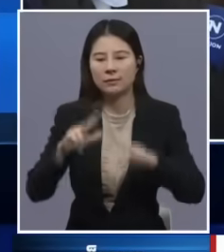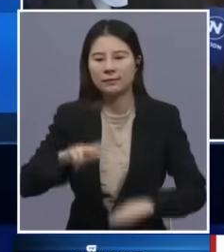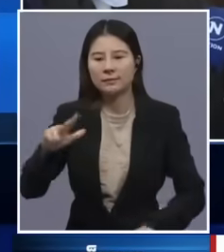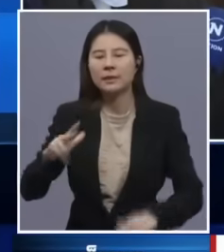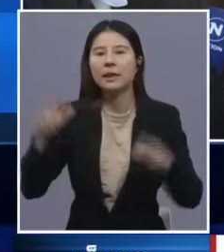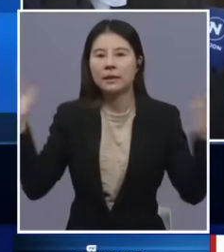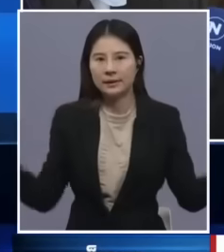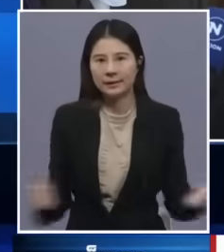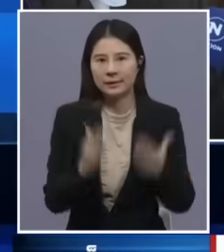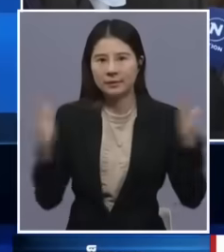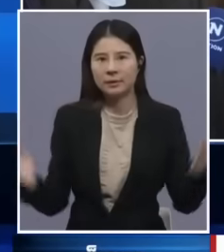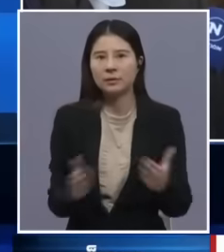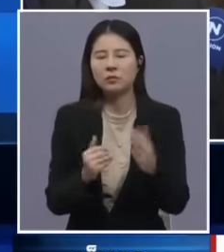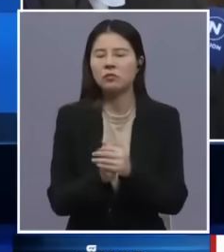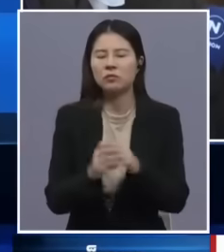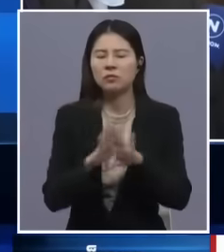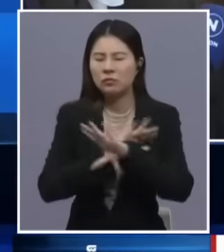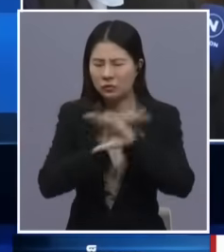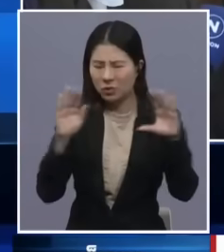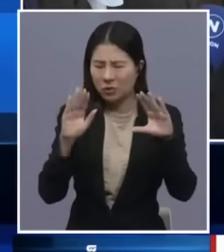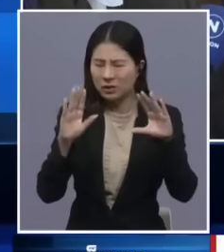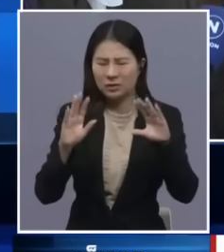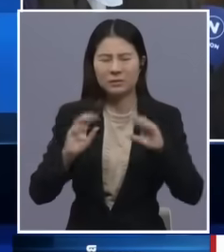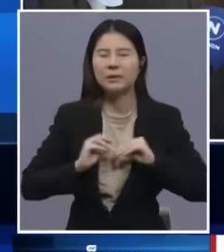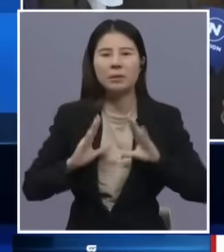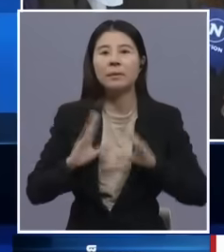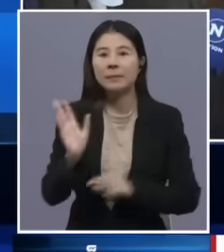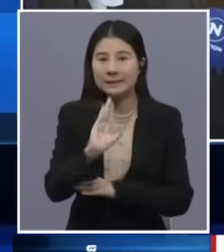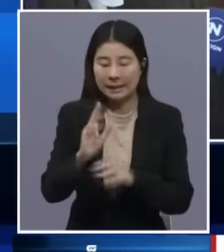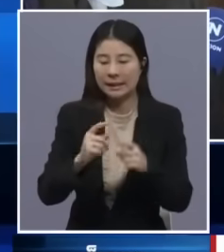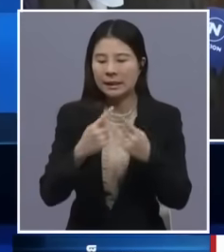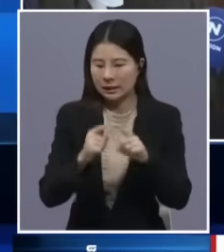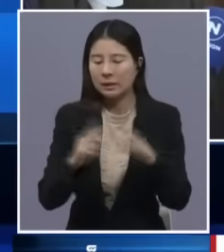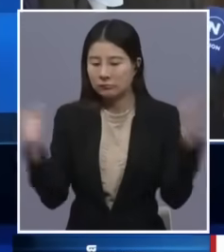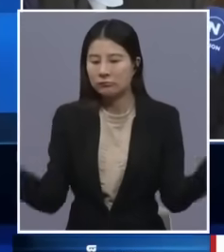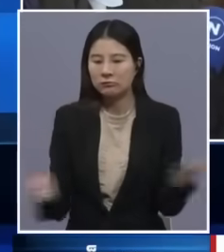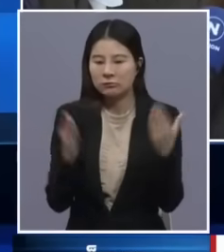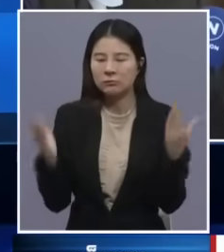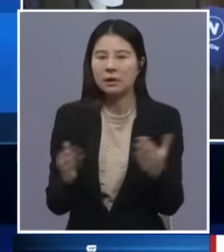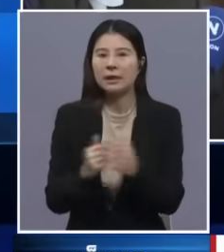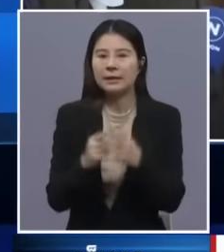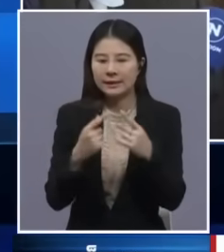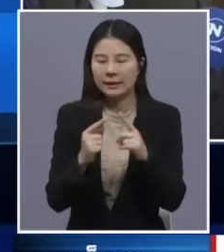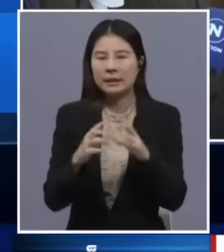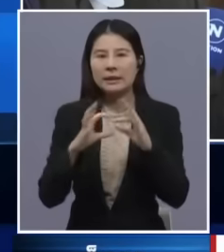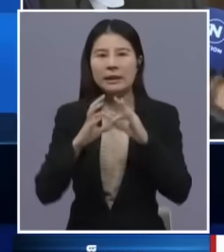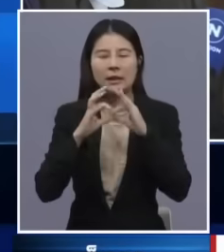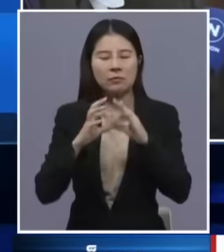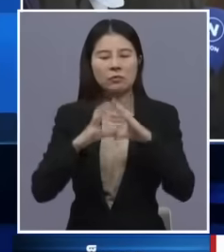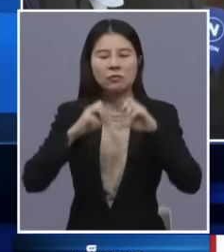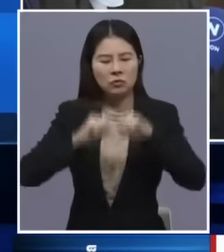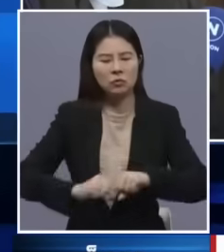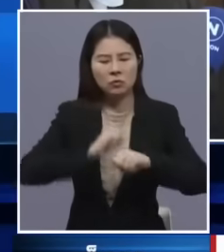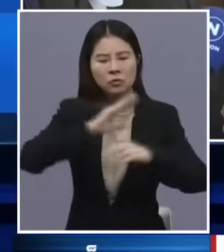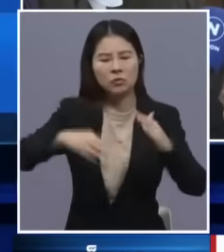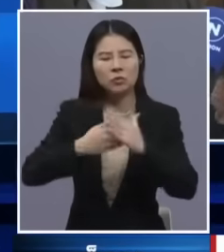นุนเรื่องนี้นะเราไม่ได้คัดค้านเราก็ไม่ได้ทิ้งไปไหนด้วยแต่ขอให้เป็นจุดยืนที่ทำให้เราทุกคนเข้าใจกันจริงๆพอถ